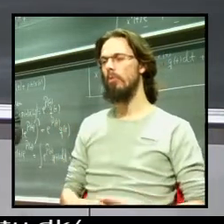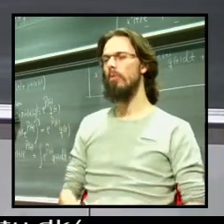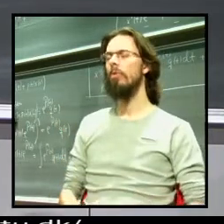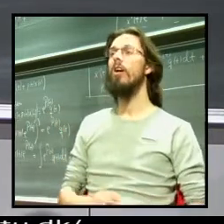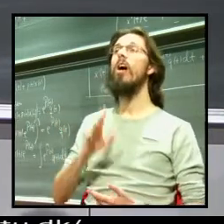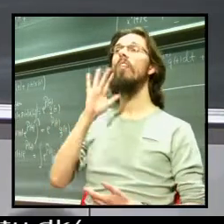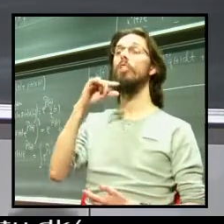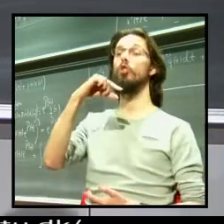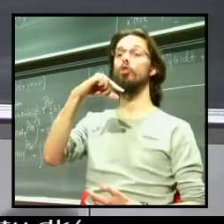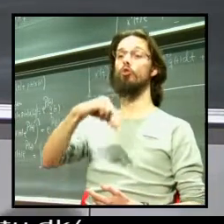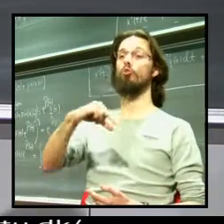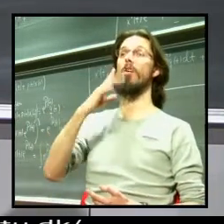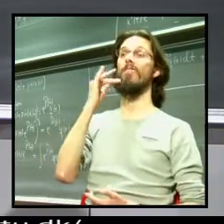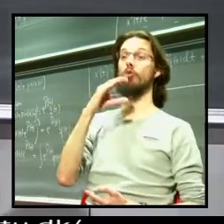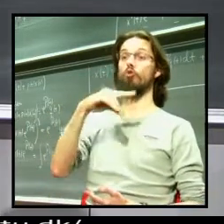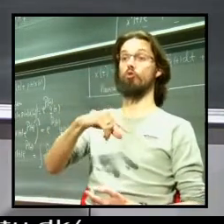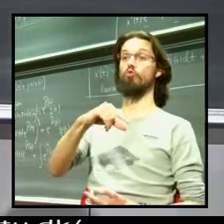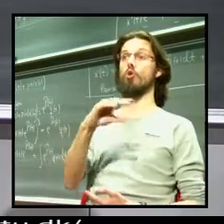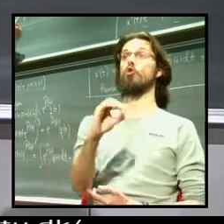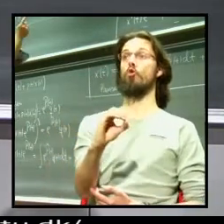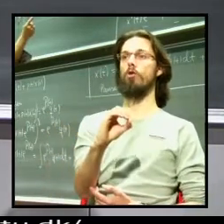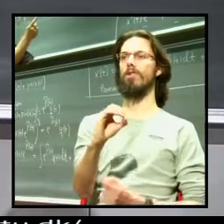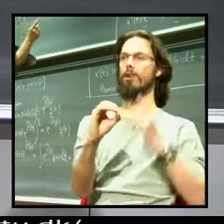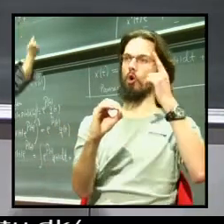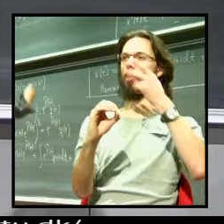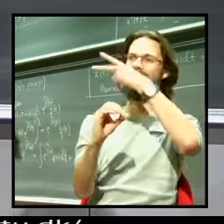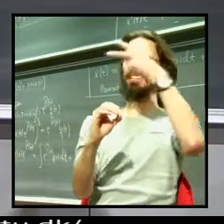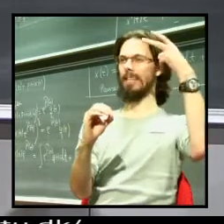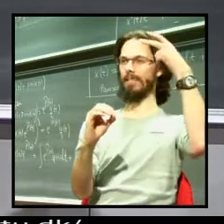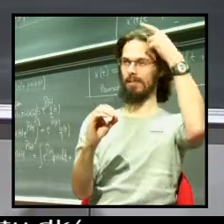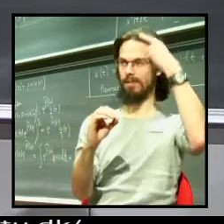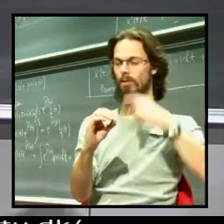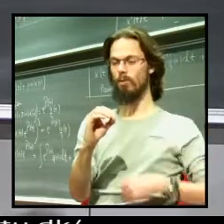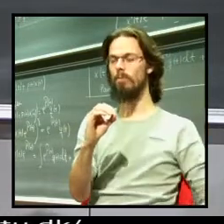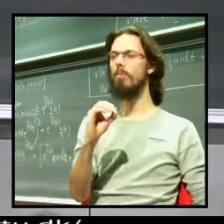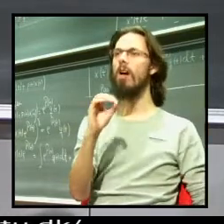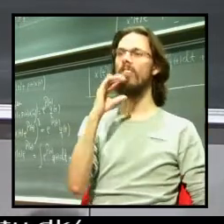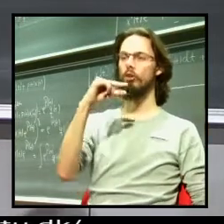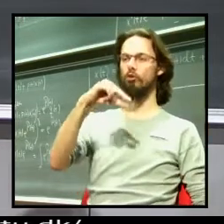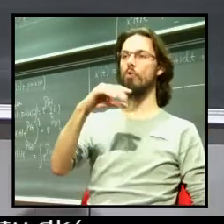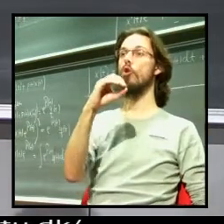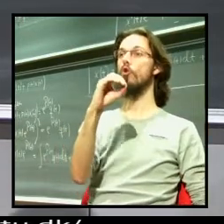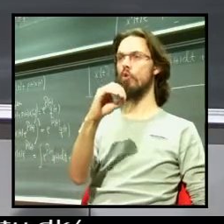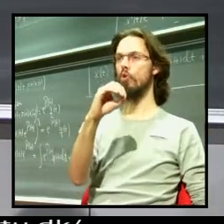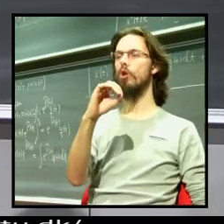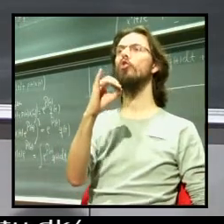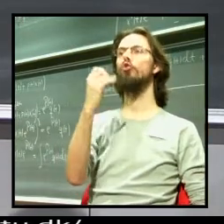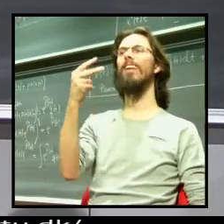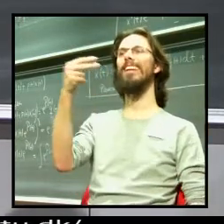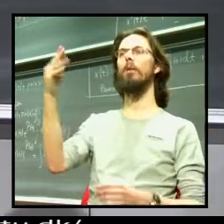Hvis q er 0, op i vores ligning deroppe, ikke? Hvis q er 0, så er ligningen